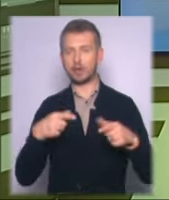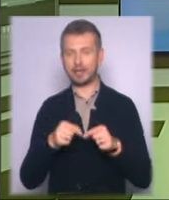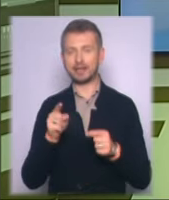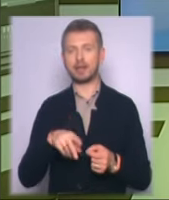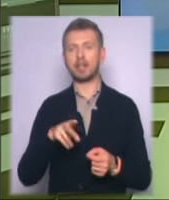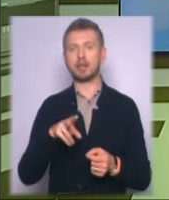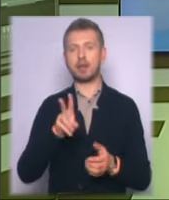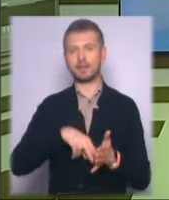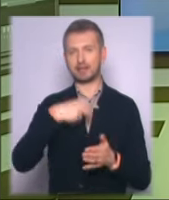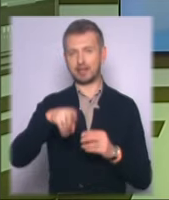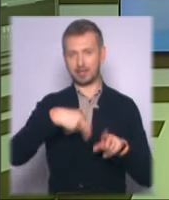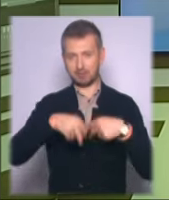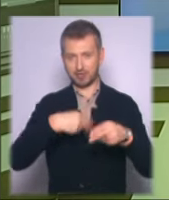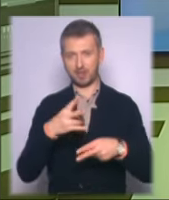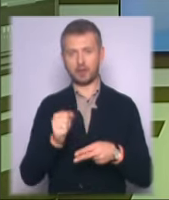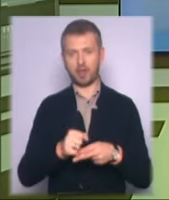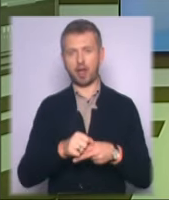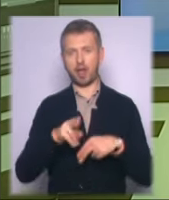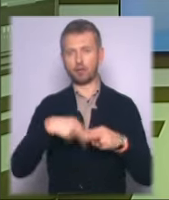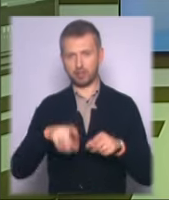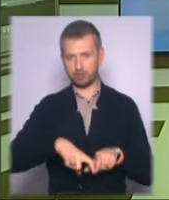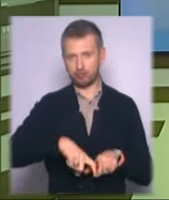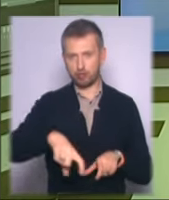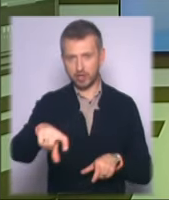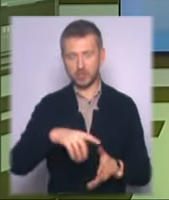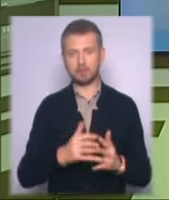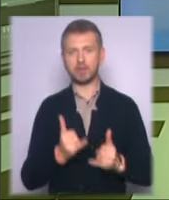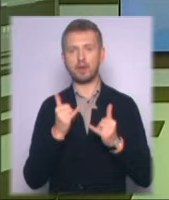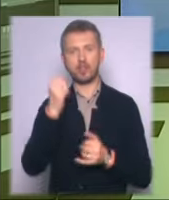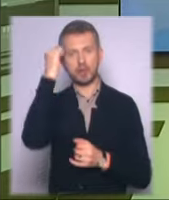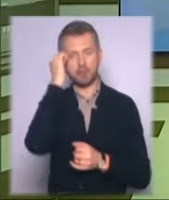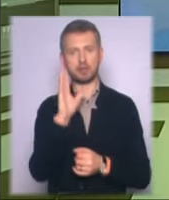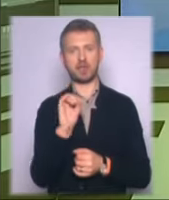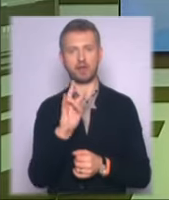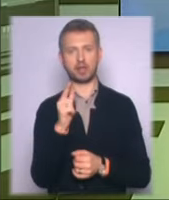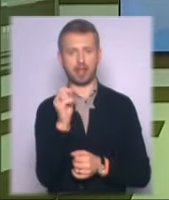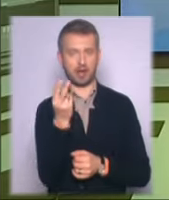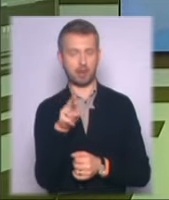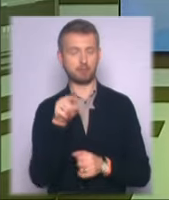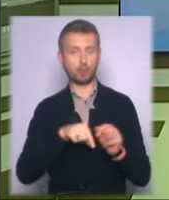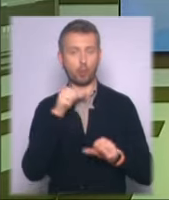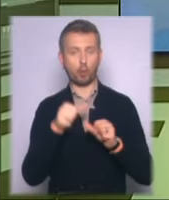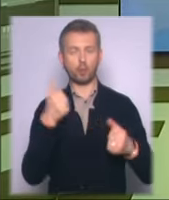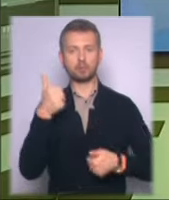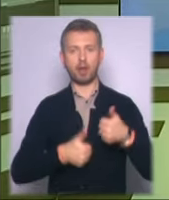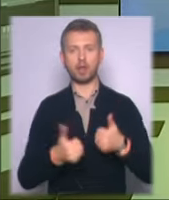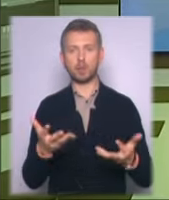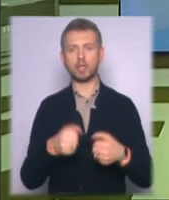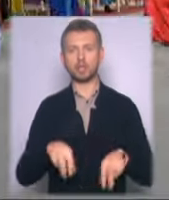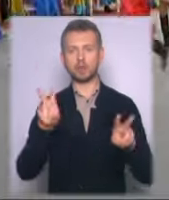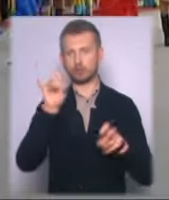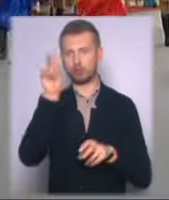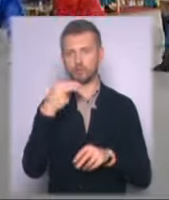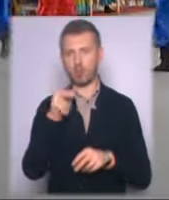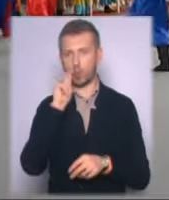на акробатичній доріжці, присвячений пам'яті Костянтина Венгеля. Цього року змагання отримали статус чемпіонату